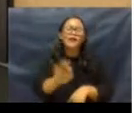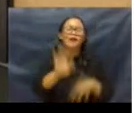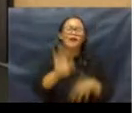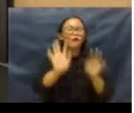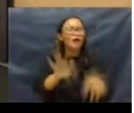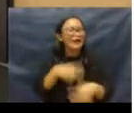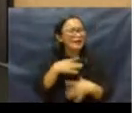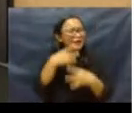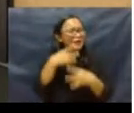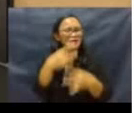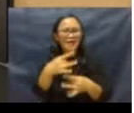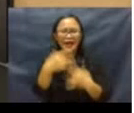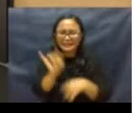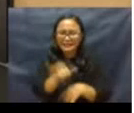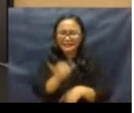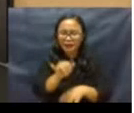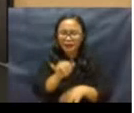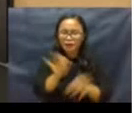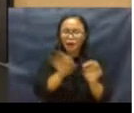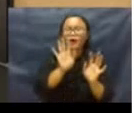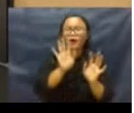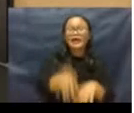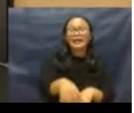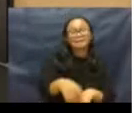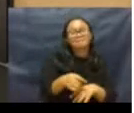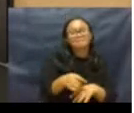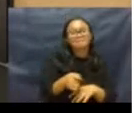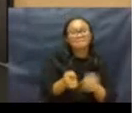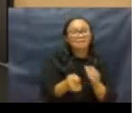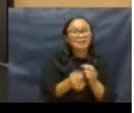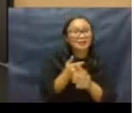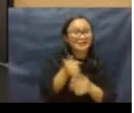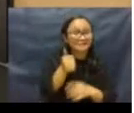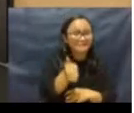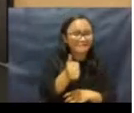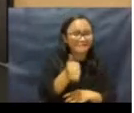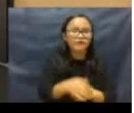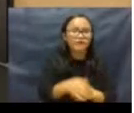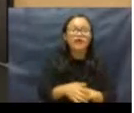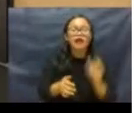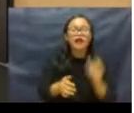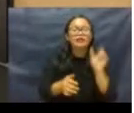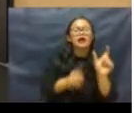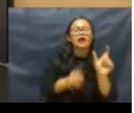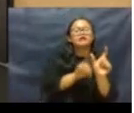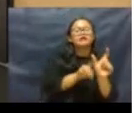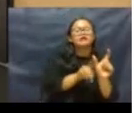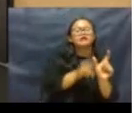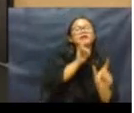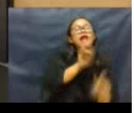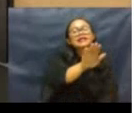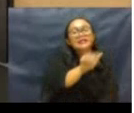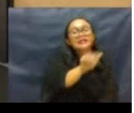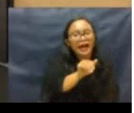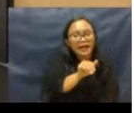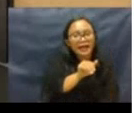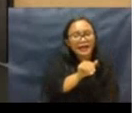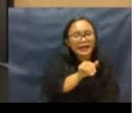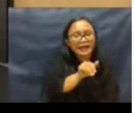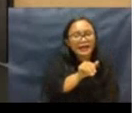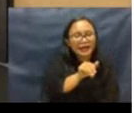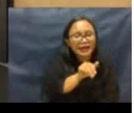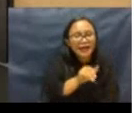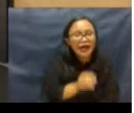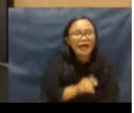ada jawaban yang benar. Oke, saya kasih clue ya. Yang kata pertama ini adalah kata ajakan. Kata